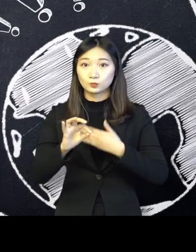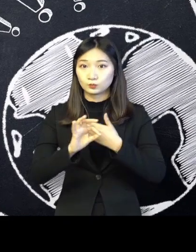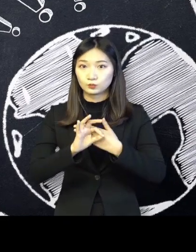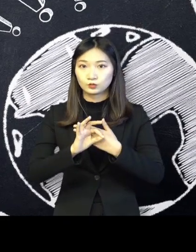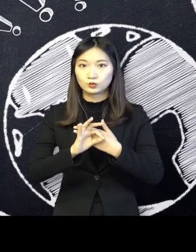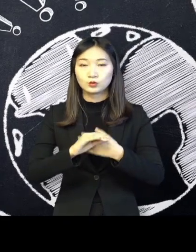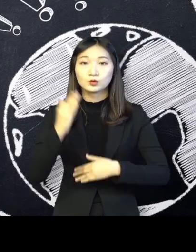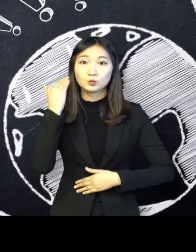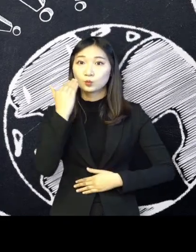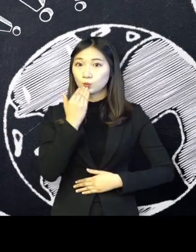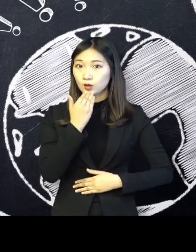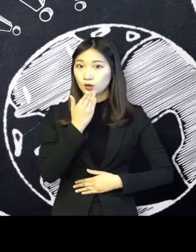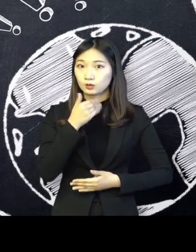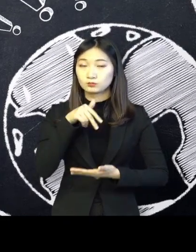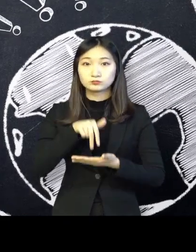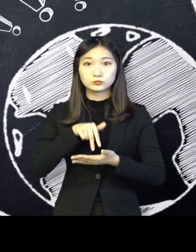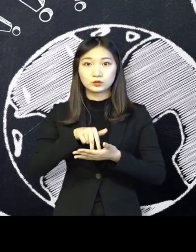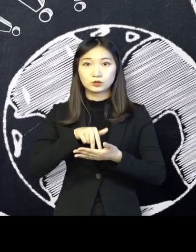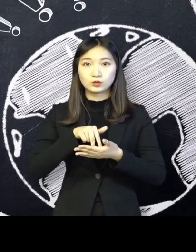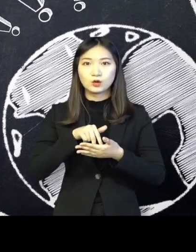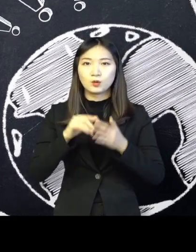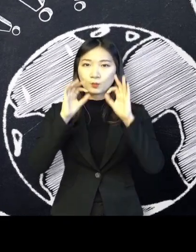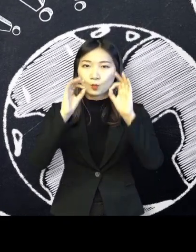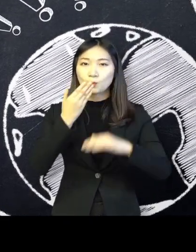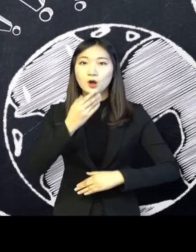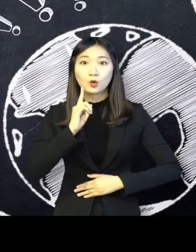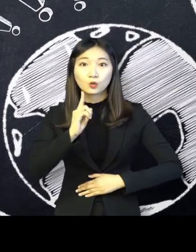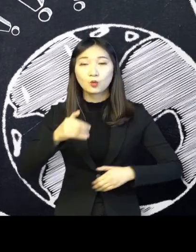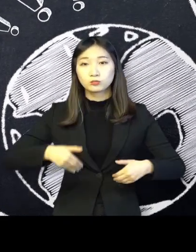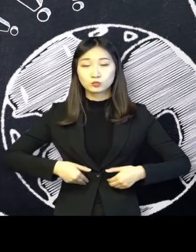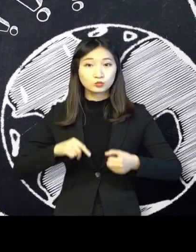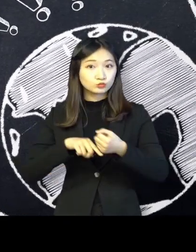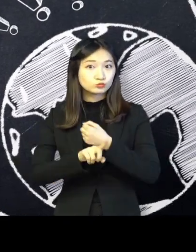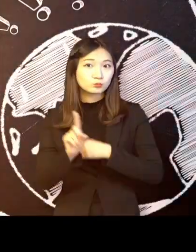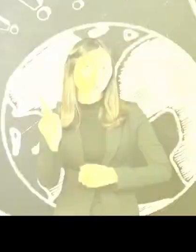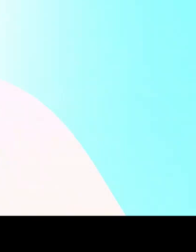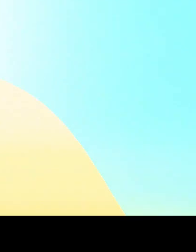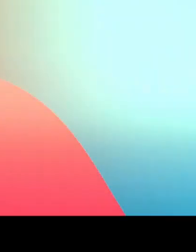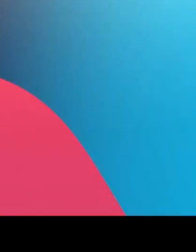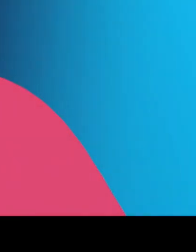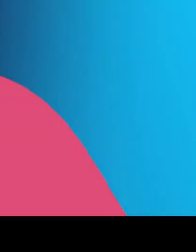그렇다면 청각장애인에게 왜 시각적인 언어가 필요할까요?